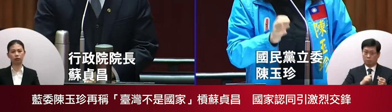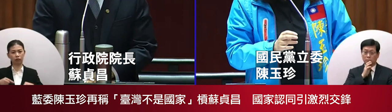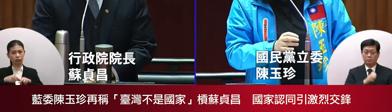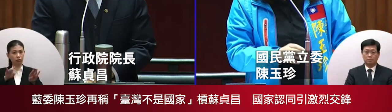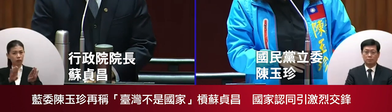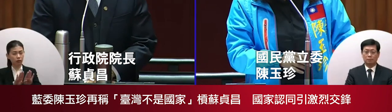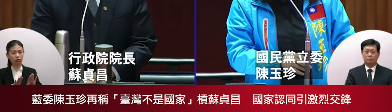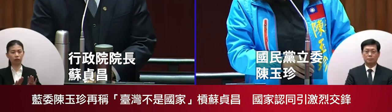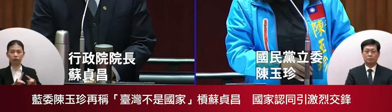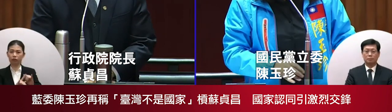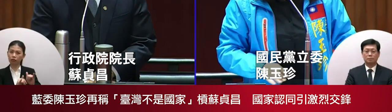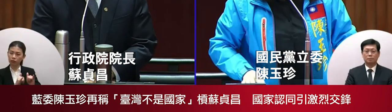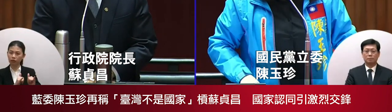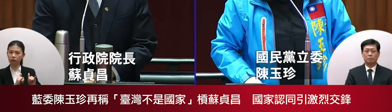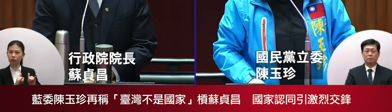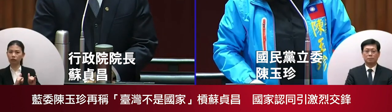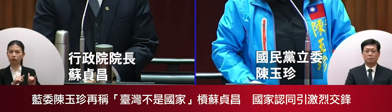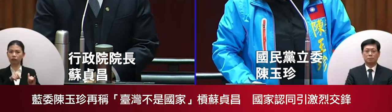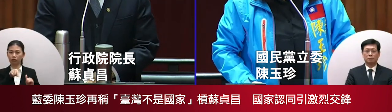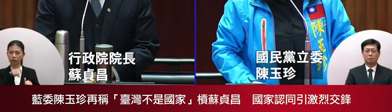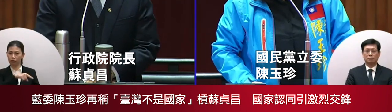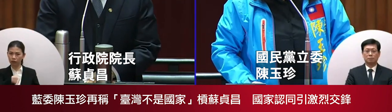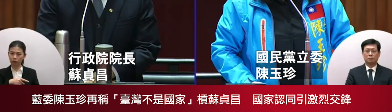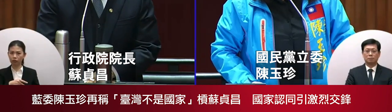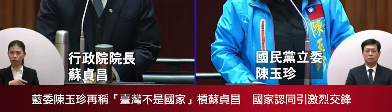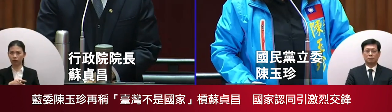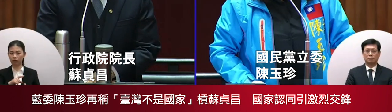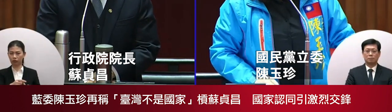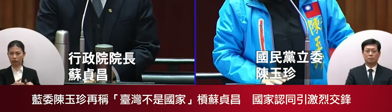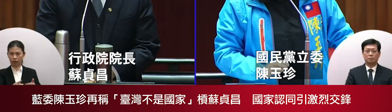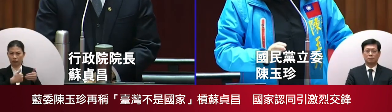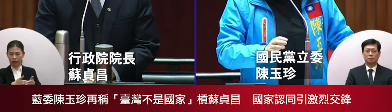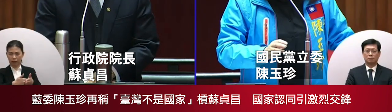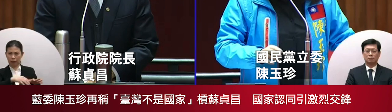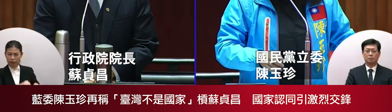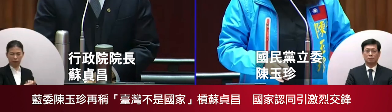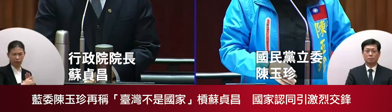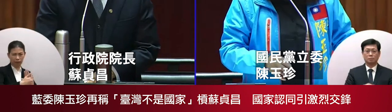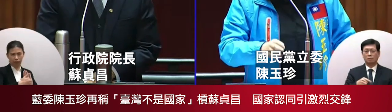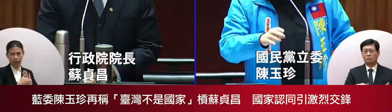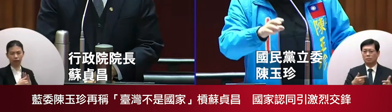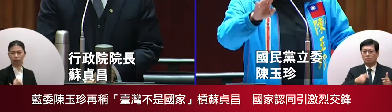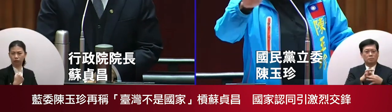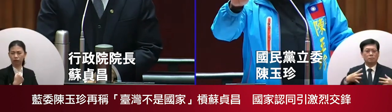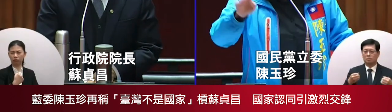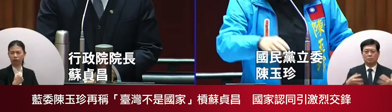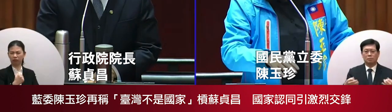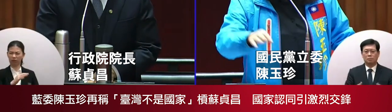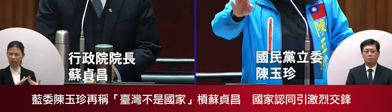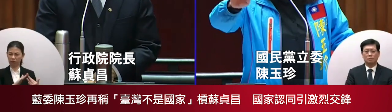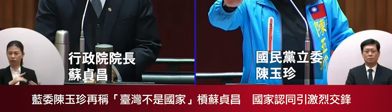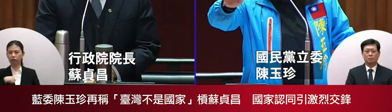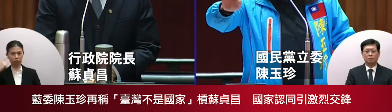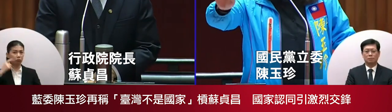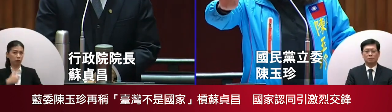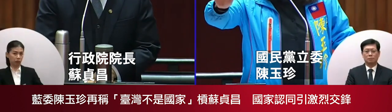门的同胞为了抗拒不要被中国占领，浴血奋战， 这个没有问题啊， 非常敬